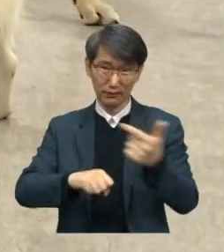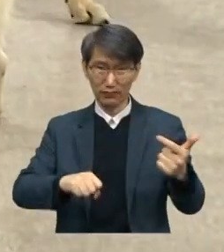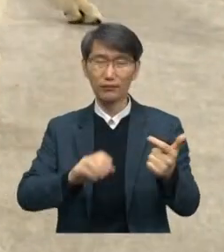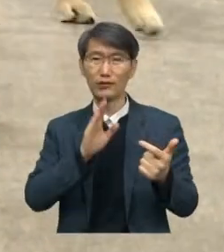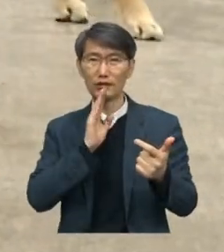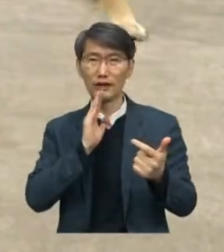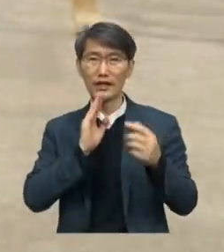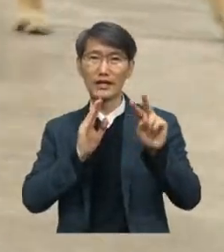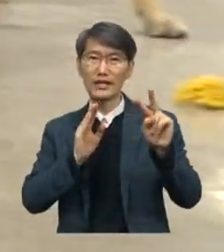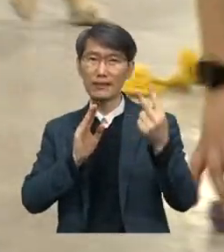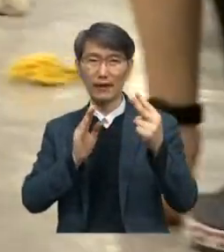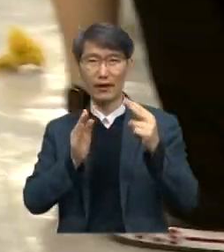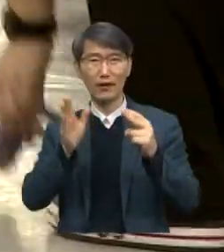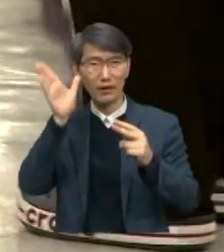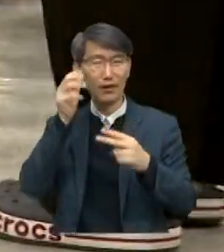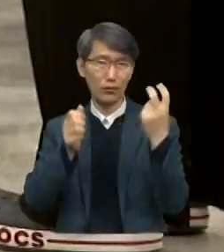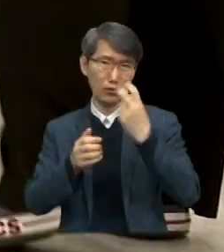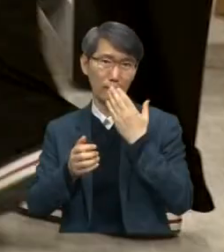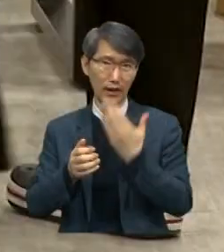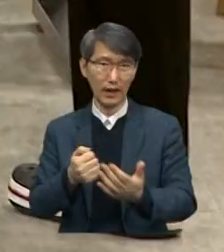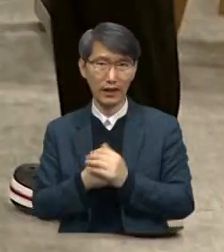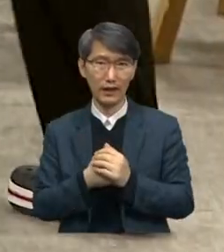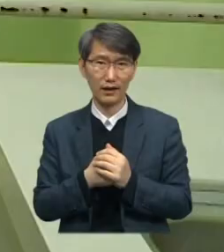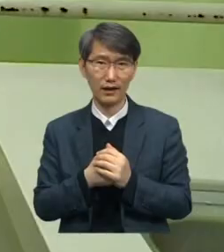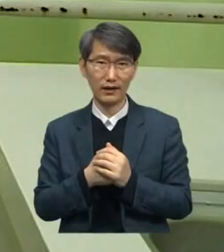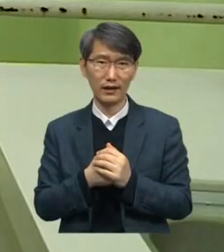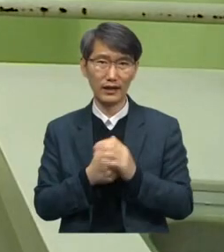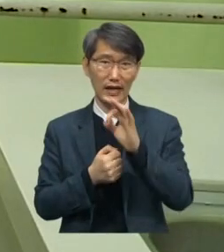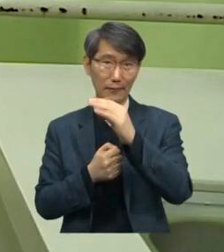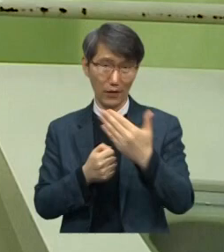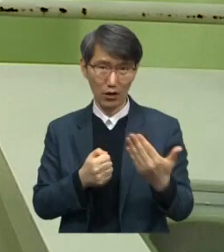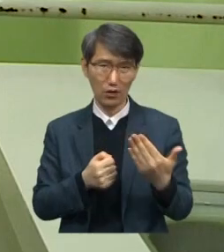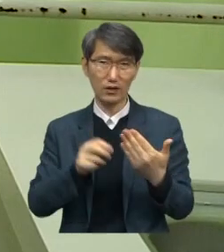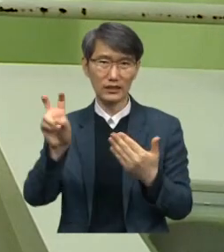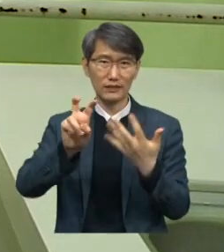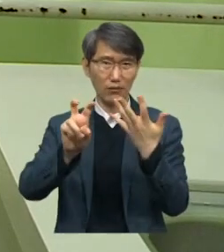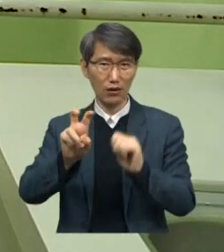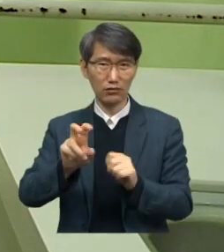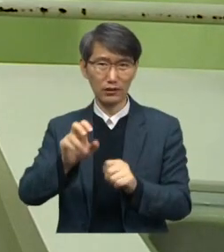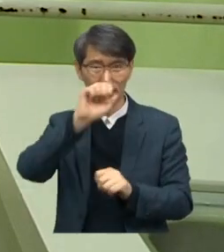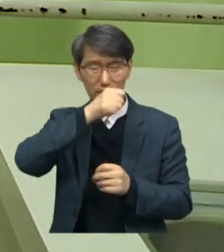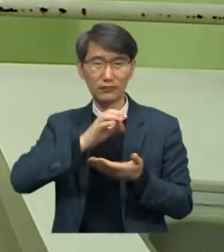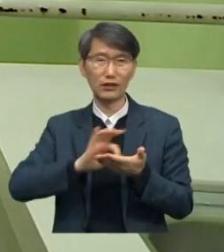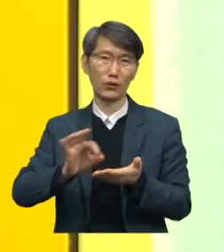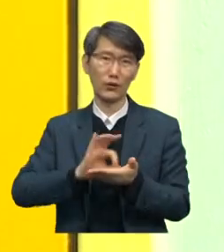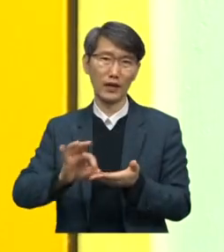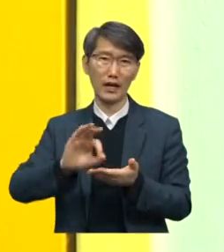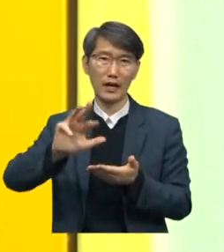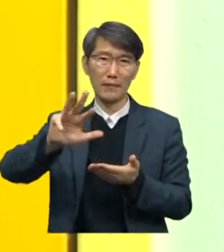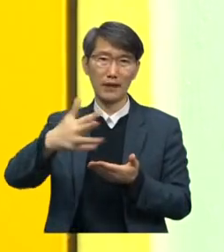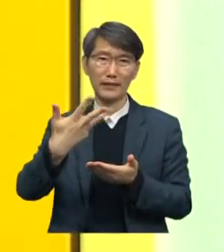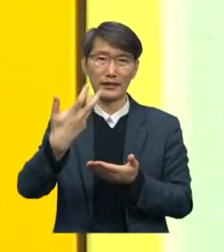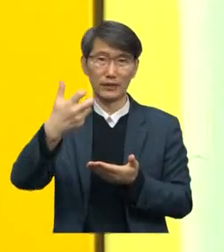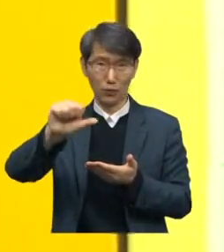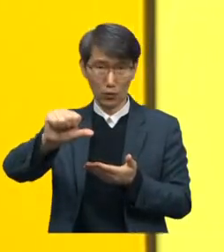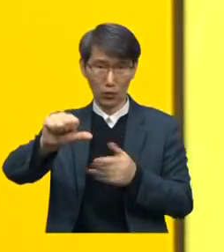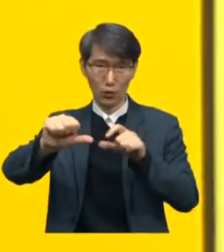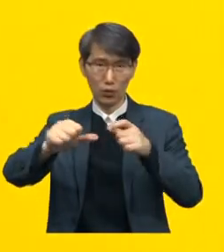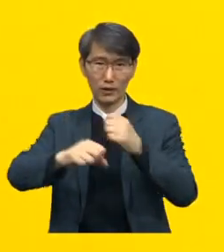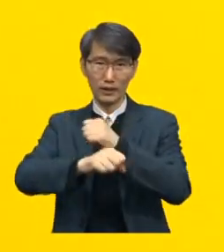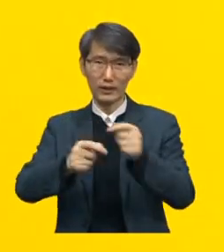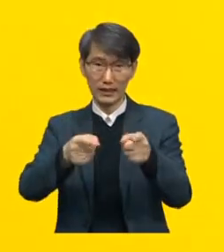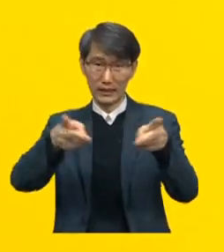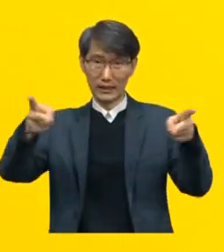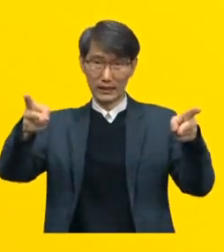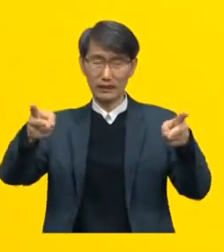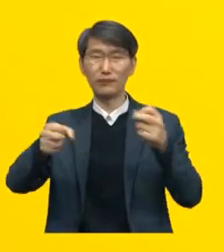시설에 200마리까지 보호가 가능하고 양평군도 20억 원의 예산을 들여서 875제곱미터 지상